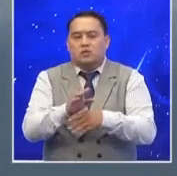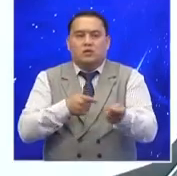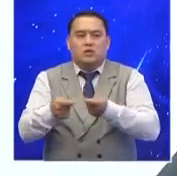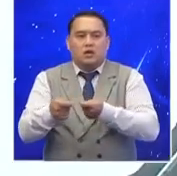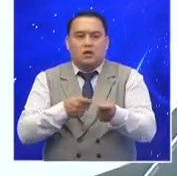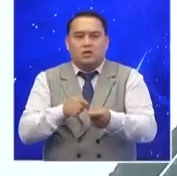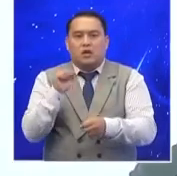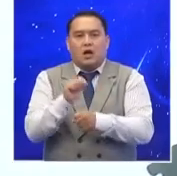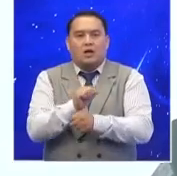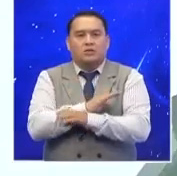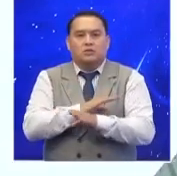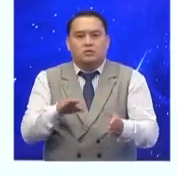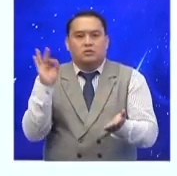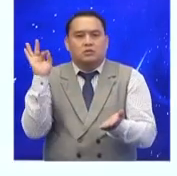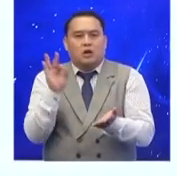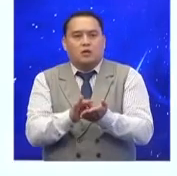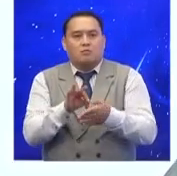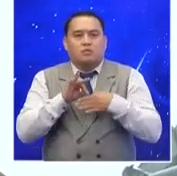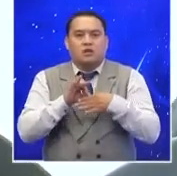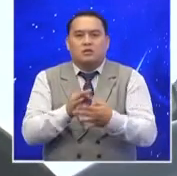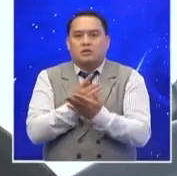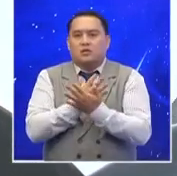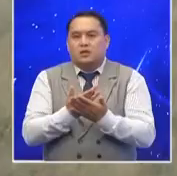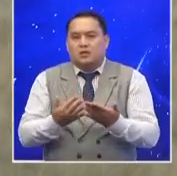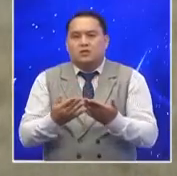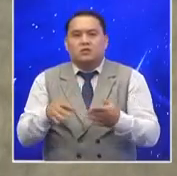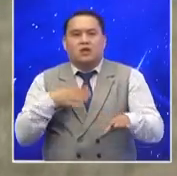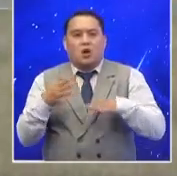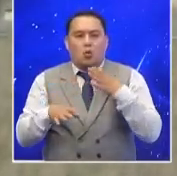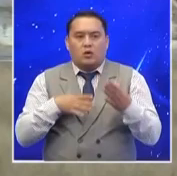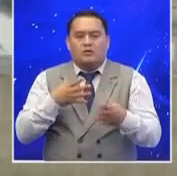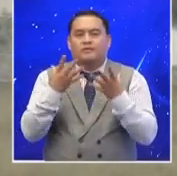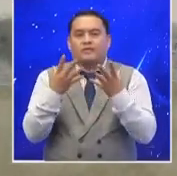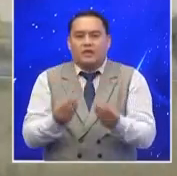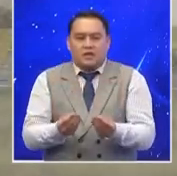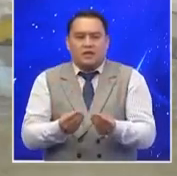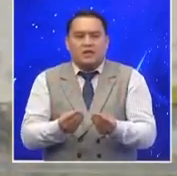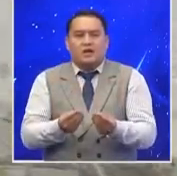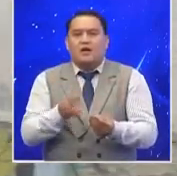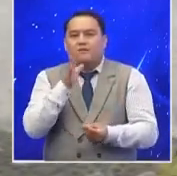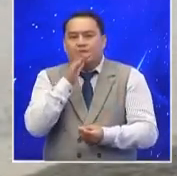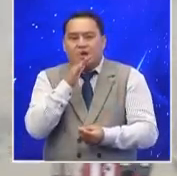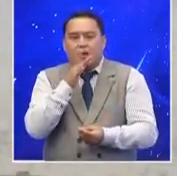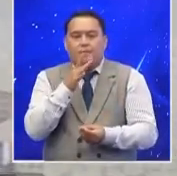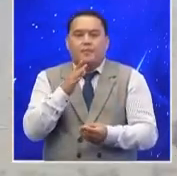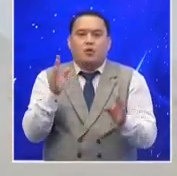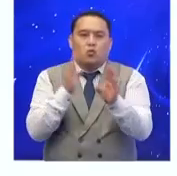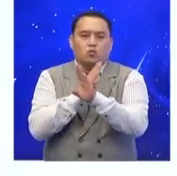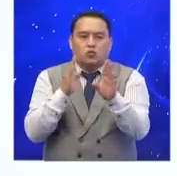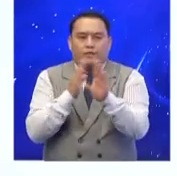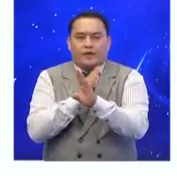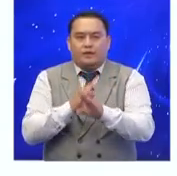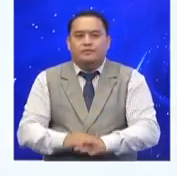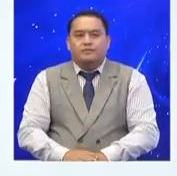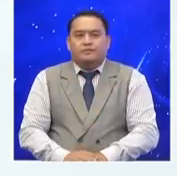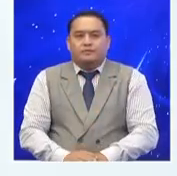и, не останавливаясь на достигнутом, проводят по несколько учебно-тренировочных вылетов в день, независимо от времени суток и метеоусловий.